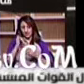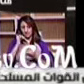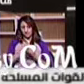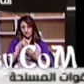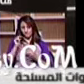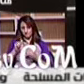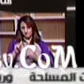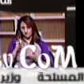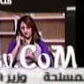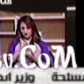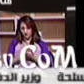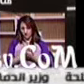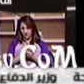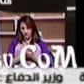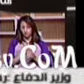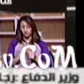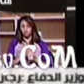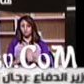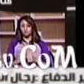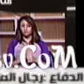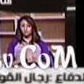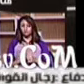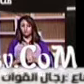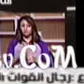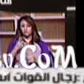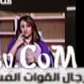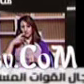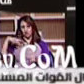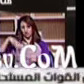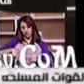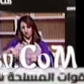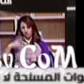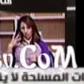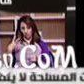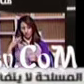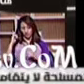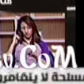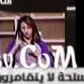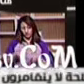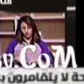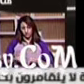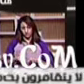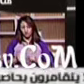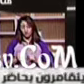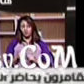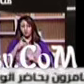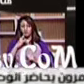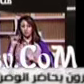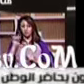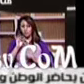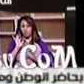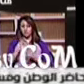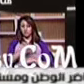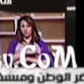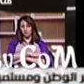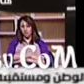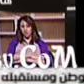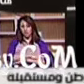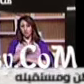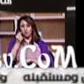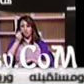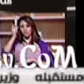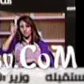ان تزول في اسرع وقت باذن الله منذ انشاها في سنه 48 لغايه النهارده وهي دوله تقوم على احترام اراده